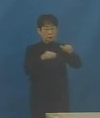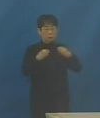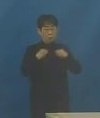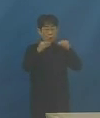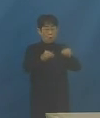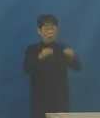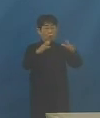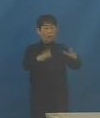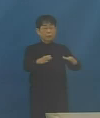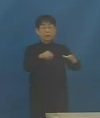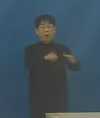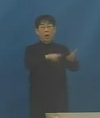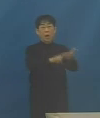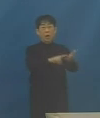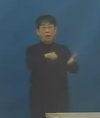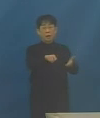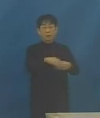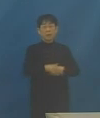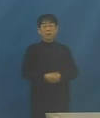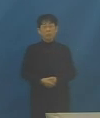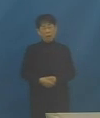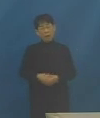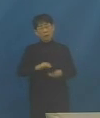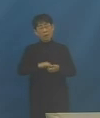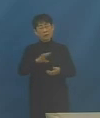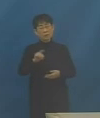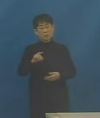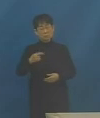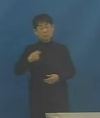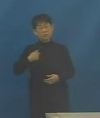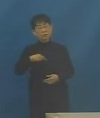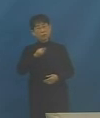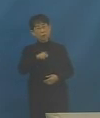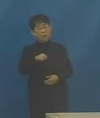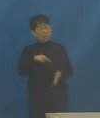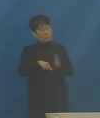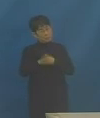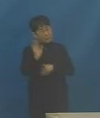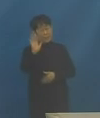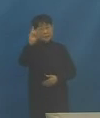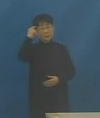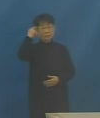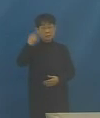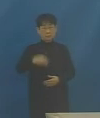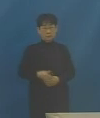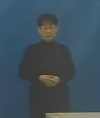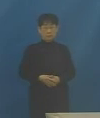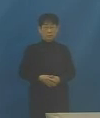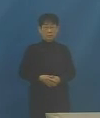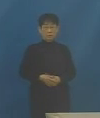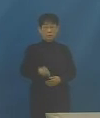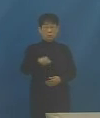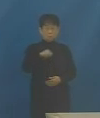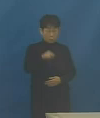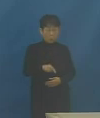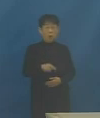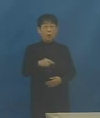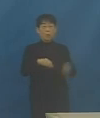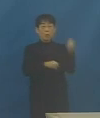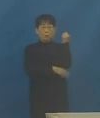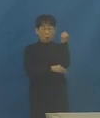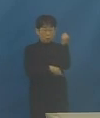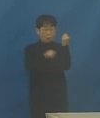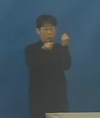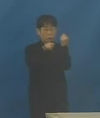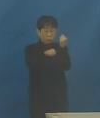程度でありまして私はあの正直あんまり意味がないと思っていますそもそもそうした状況を作らないことが大事なの